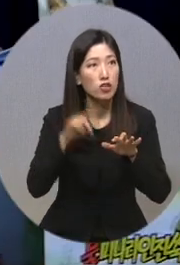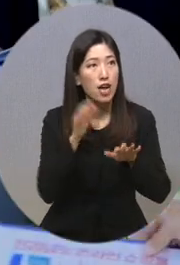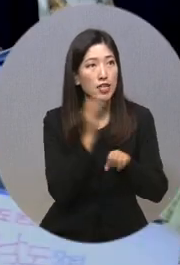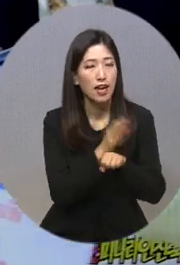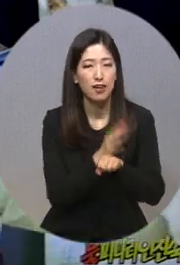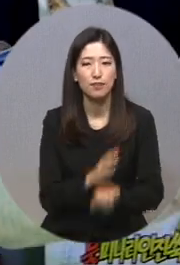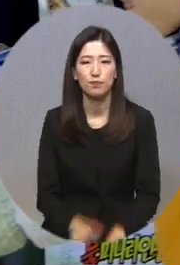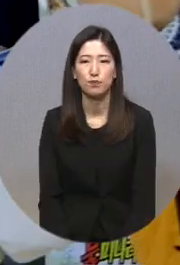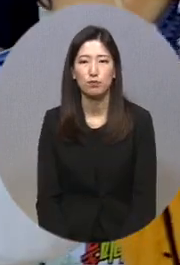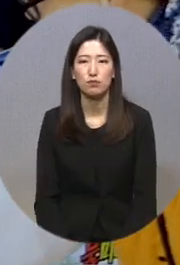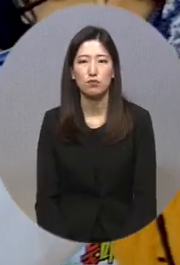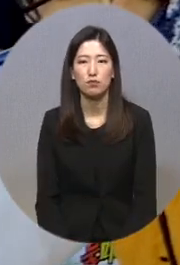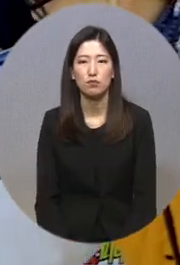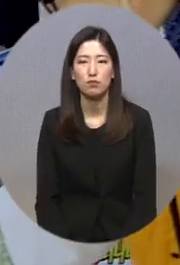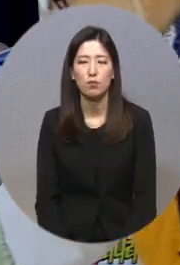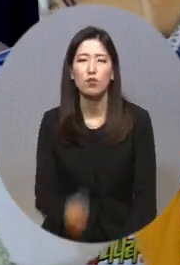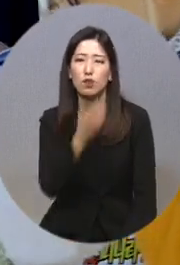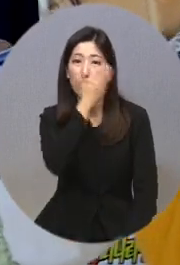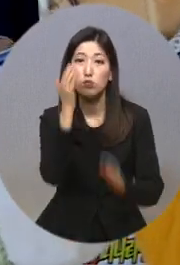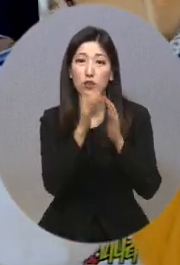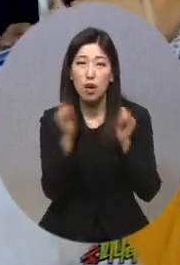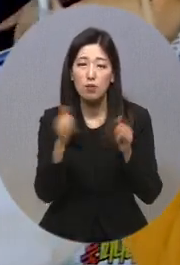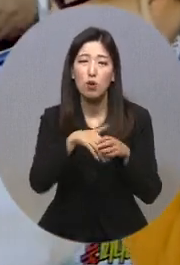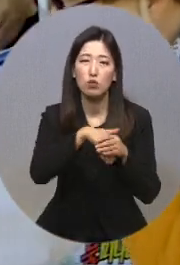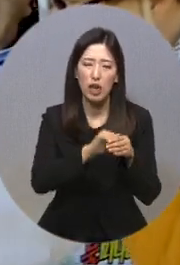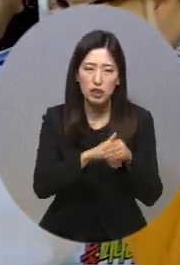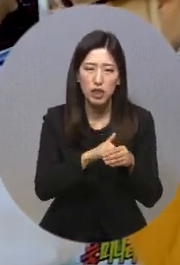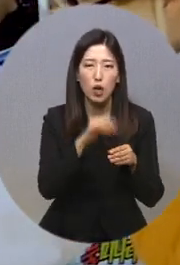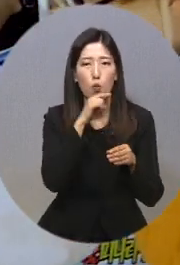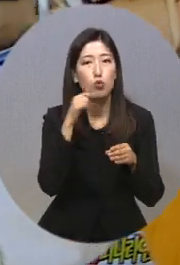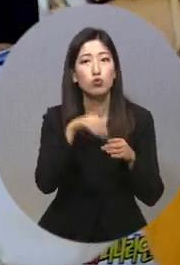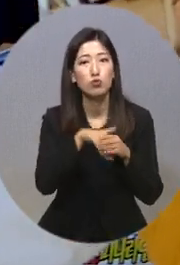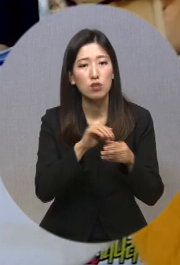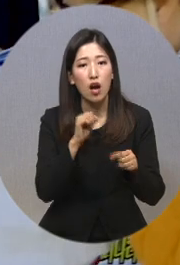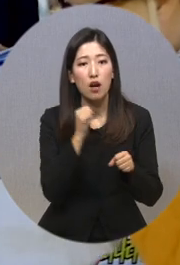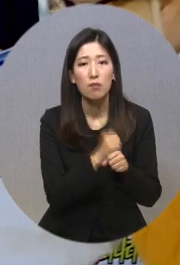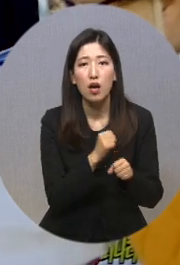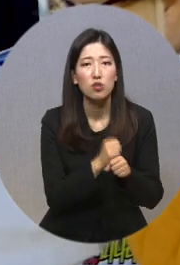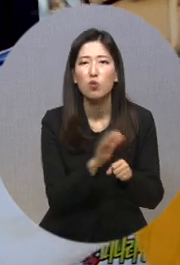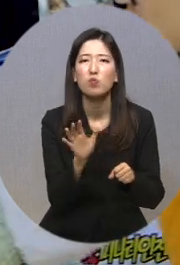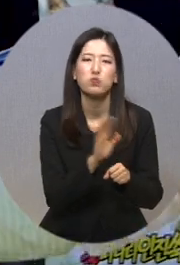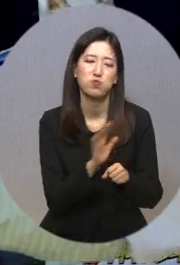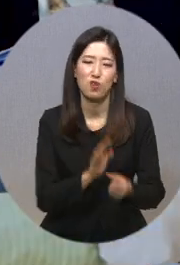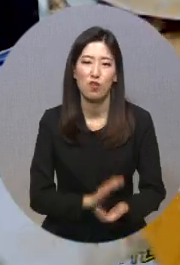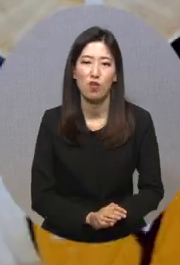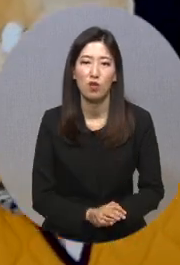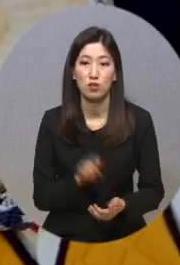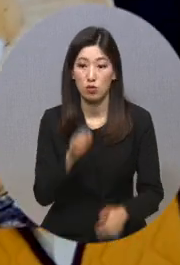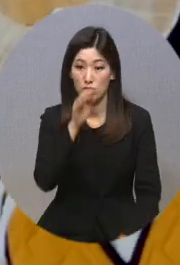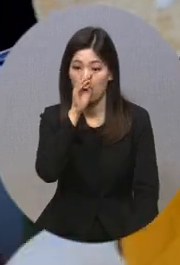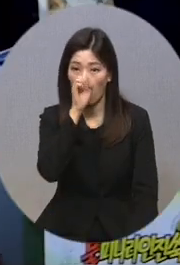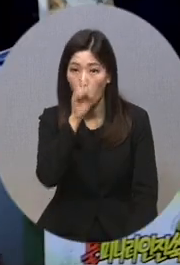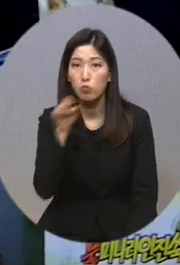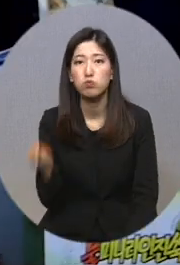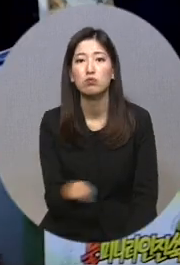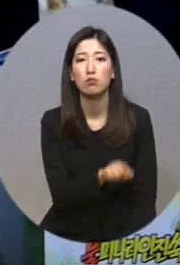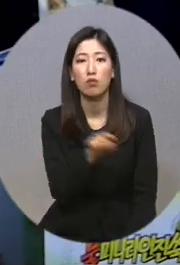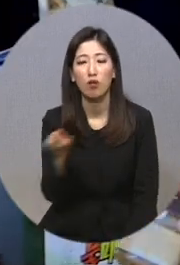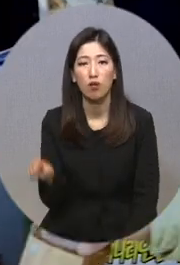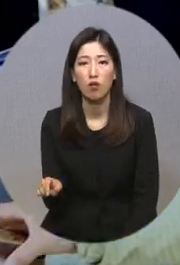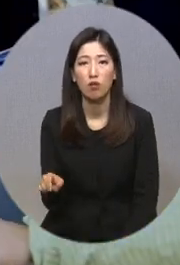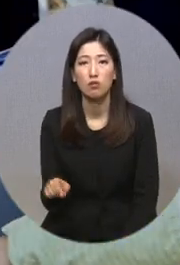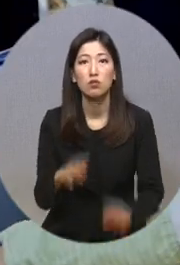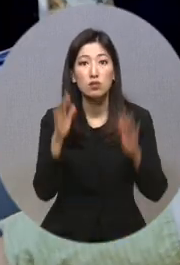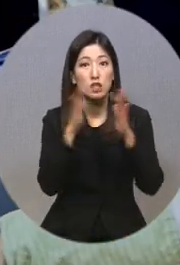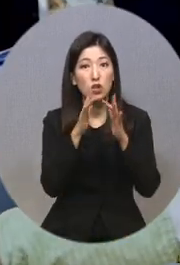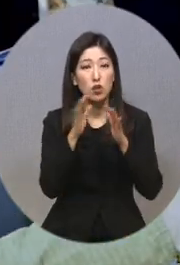요즘에 진짜 젊은 사람들 뭐 된장, 고추장, 간장 만들 수 있는 사람이 없잖아요. 그렇죠. 그러니까 이렇게 좋은 물건을 그냥 힘들이지